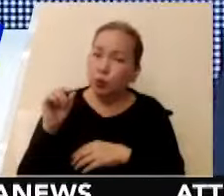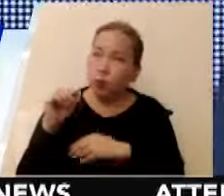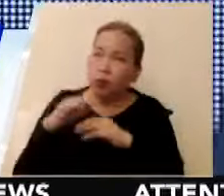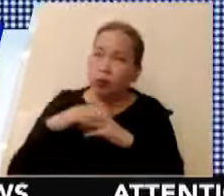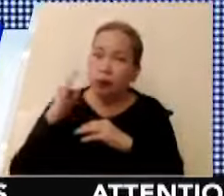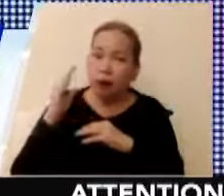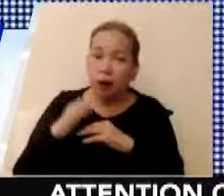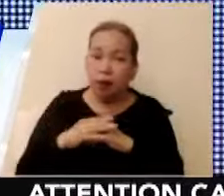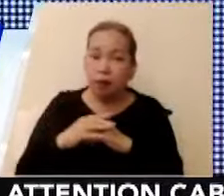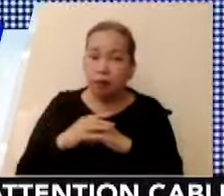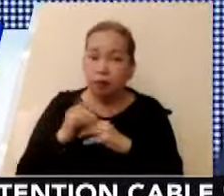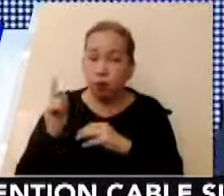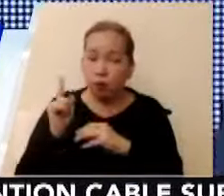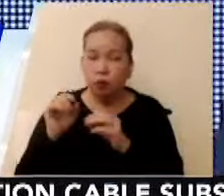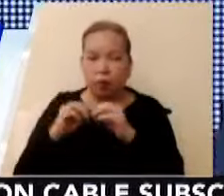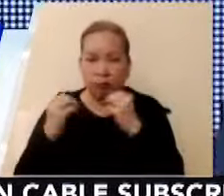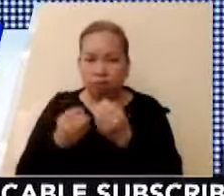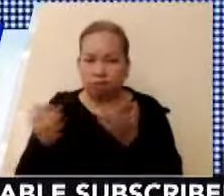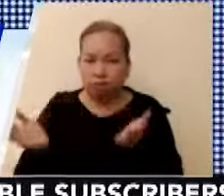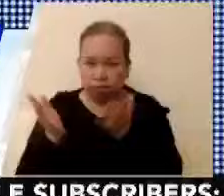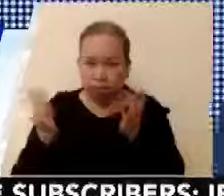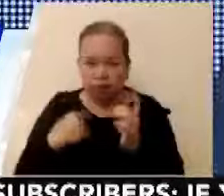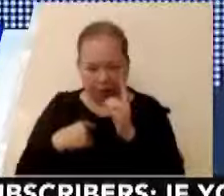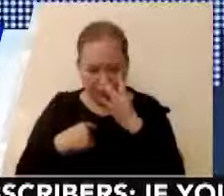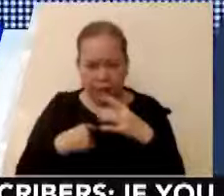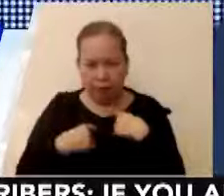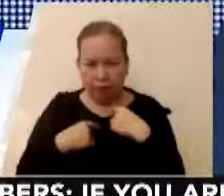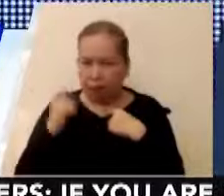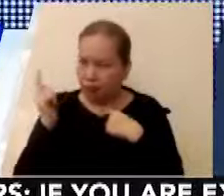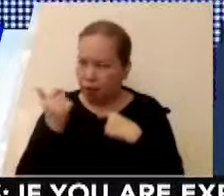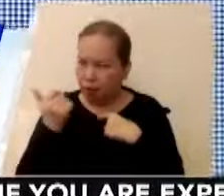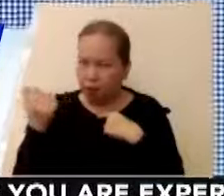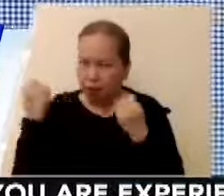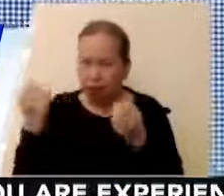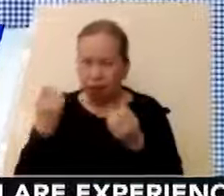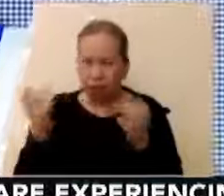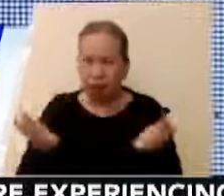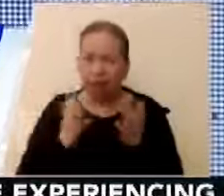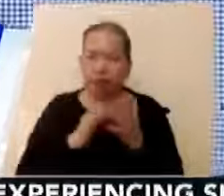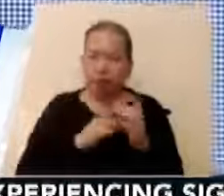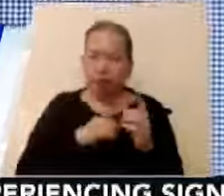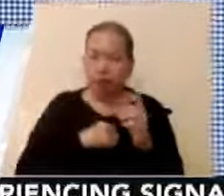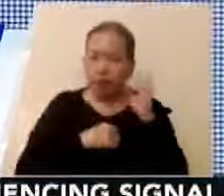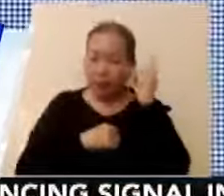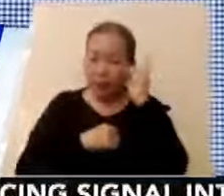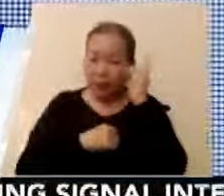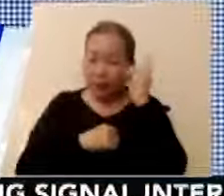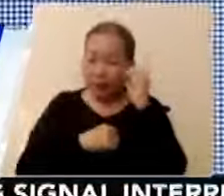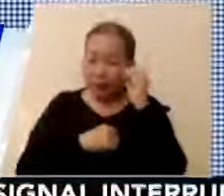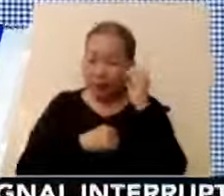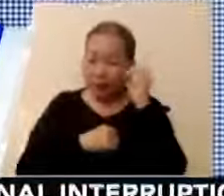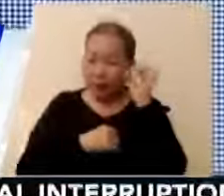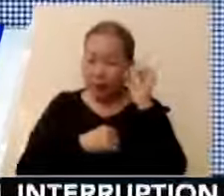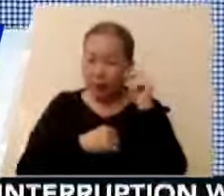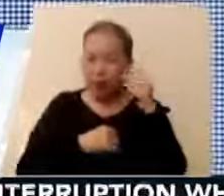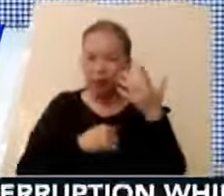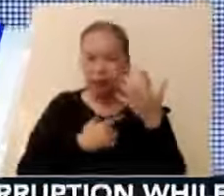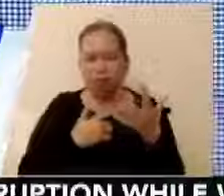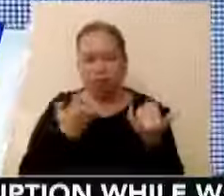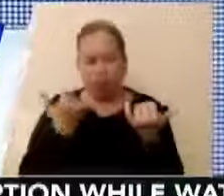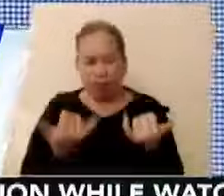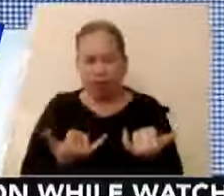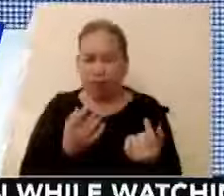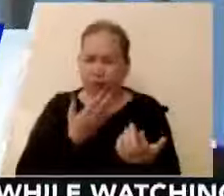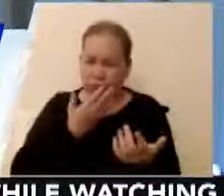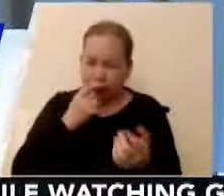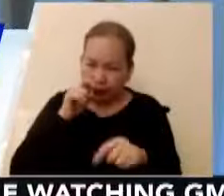Naniniwala raw si Ding Dong na panahon na para igawad kay Vilma ang natatanging karangalan bilang national